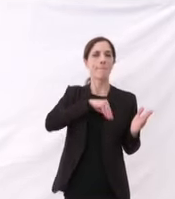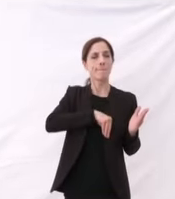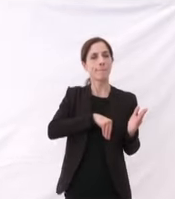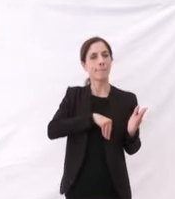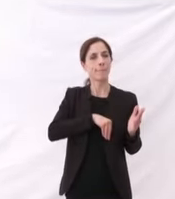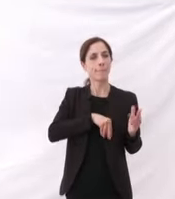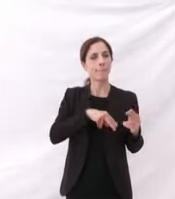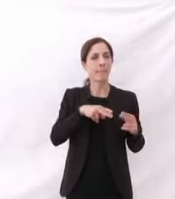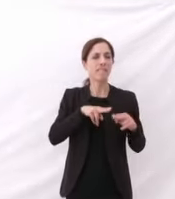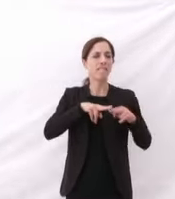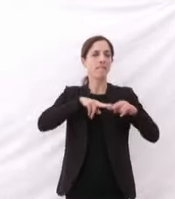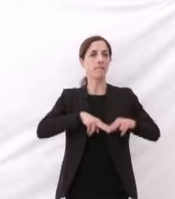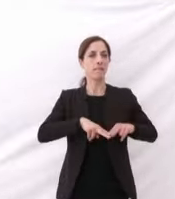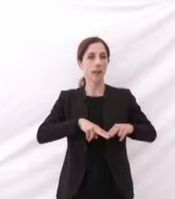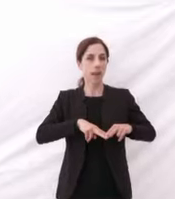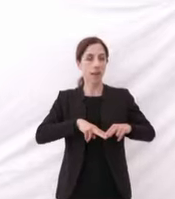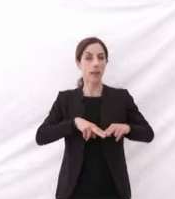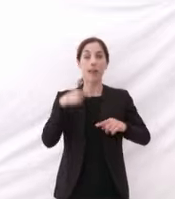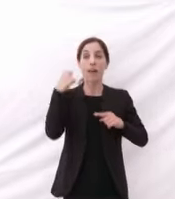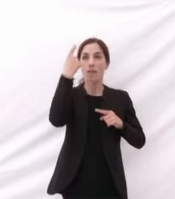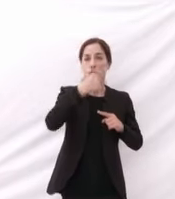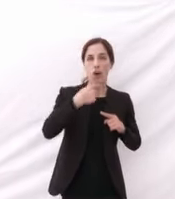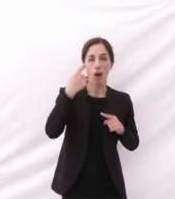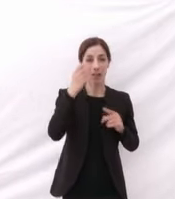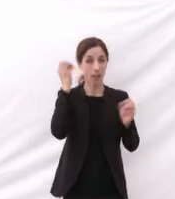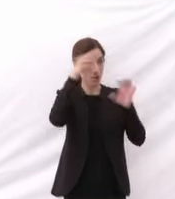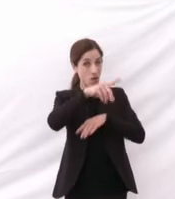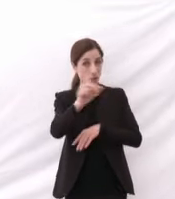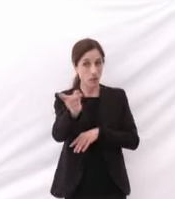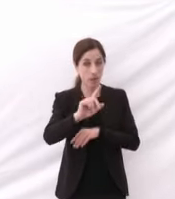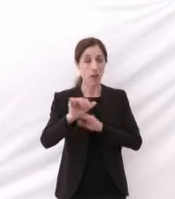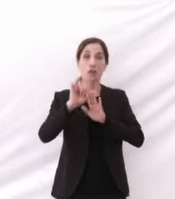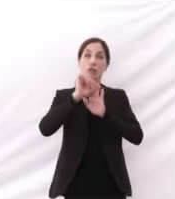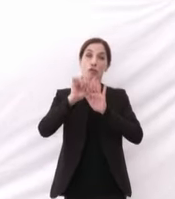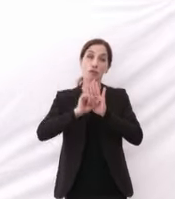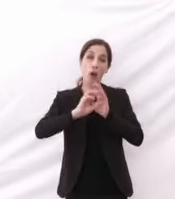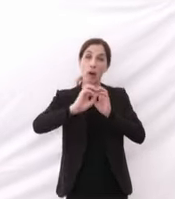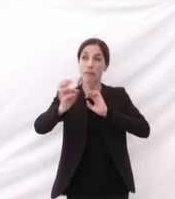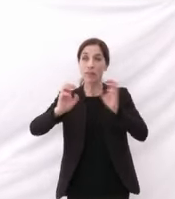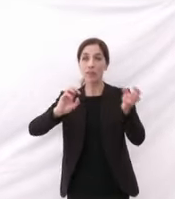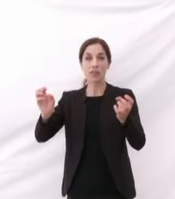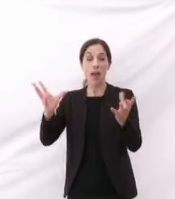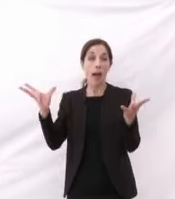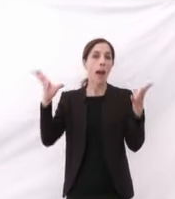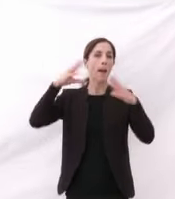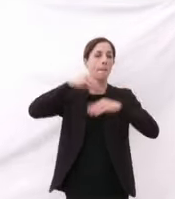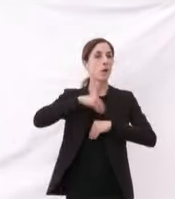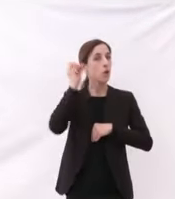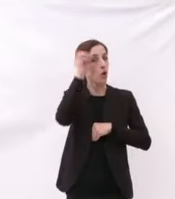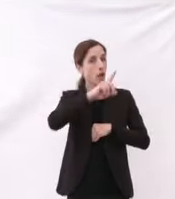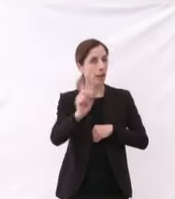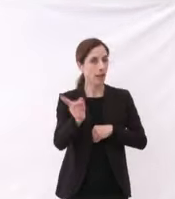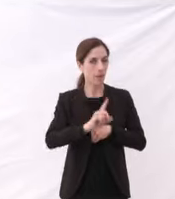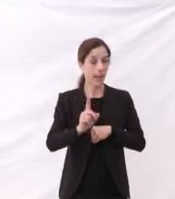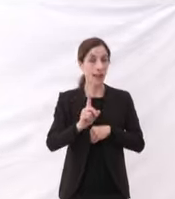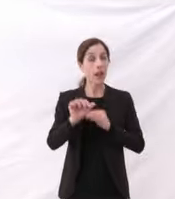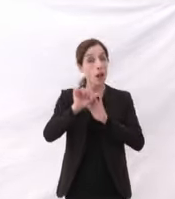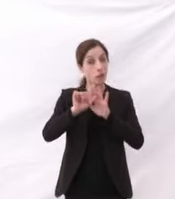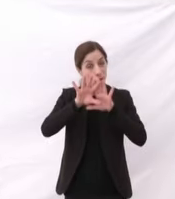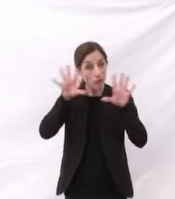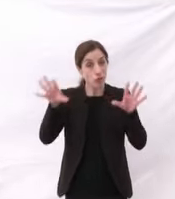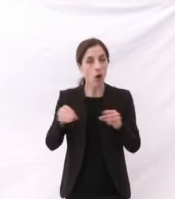dimenticando tanti volti, tante altre storie che ci devono sempre fortemente